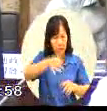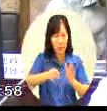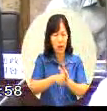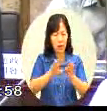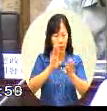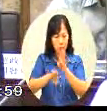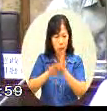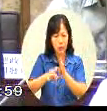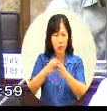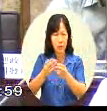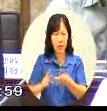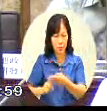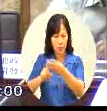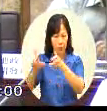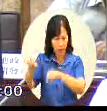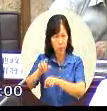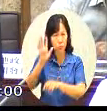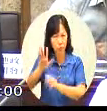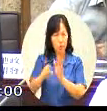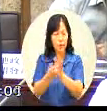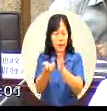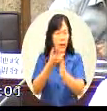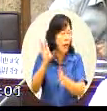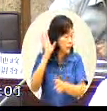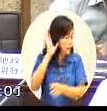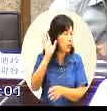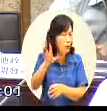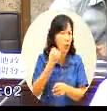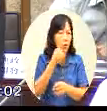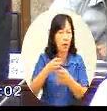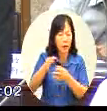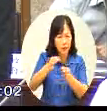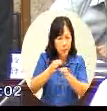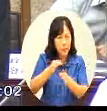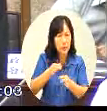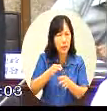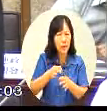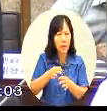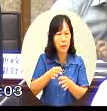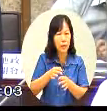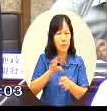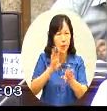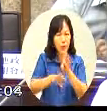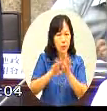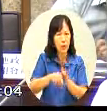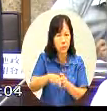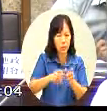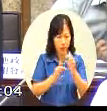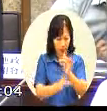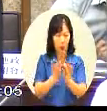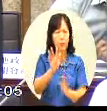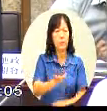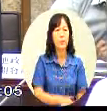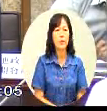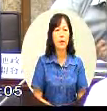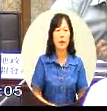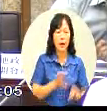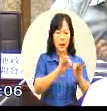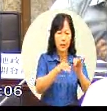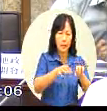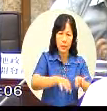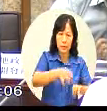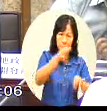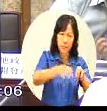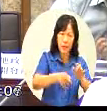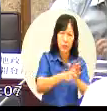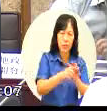的土地增值税的依据嘛，刚刚你也提到说是交易的一个课税的一个标准嘛。那地价税基本上它